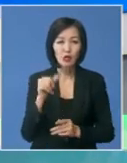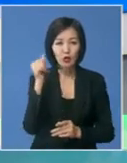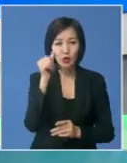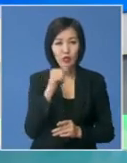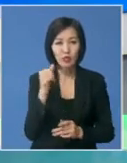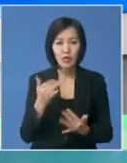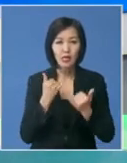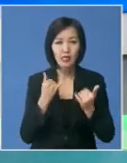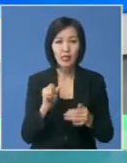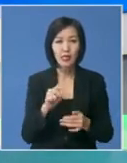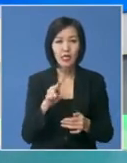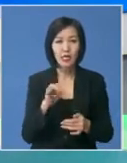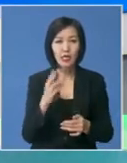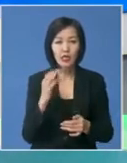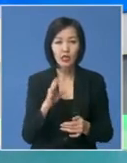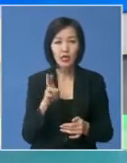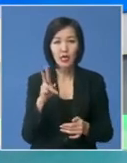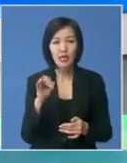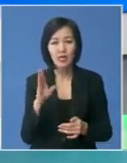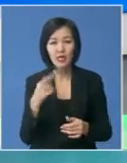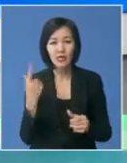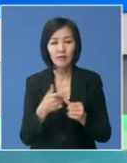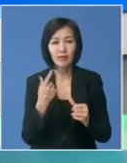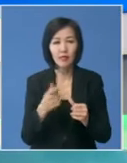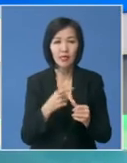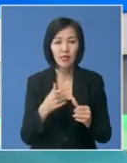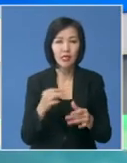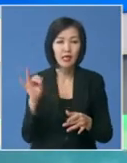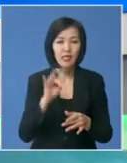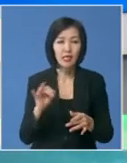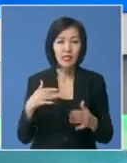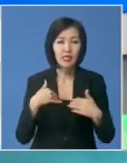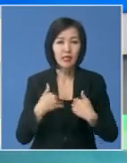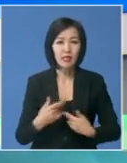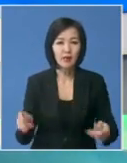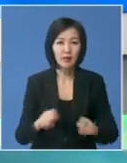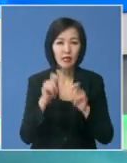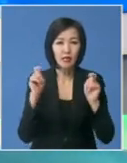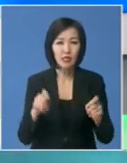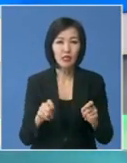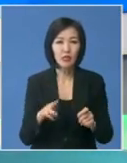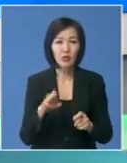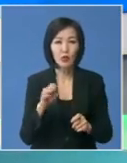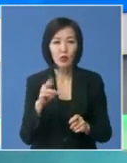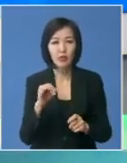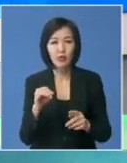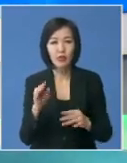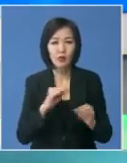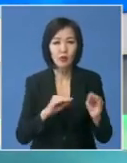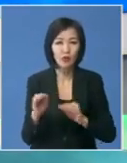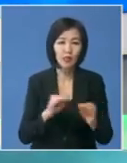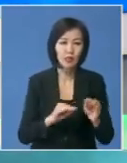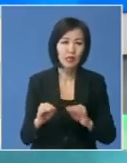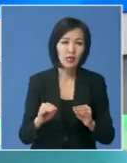тарихи драмамен ашты. Режиссер Қазақстан Республикасының халық артисі Ерсайын Төлеубайдың бұл қойылымын жетісулықтар ерекше